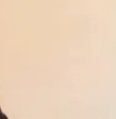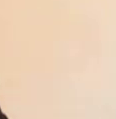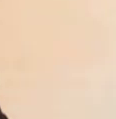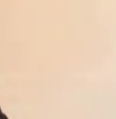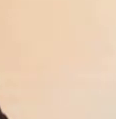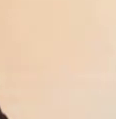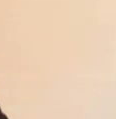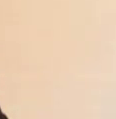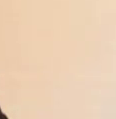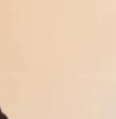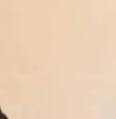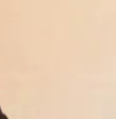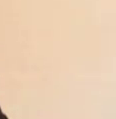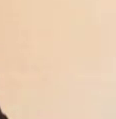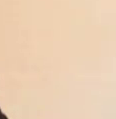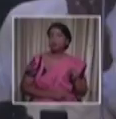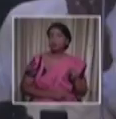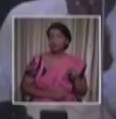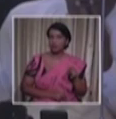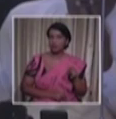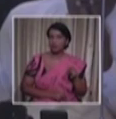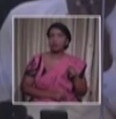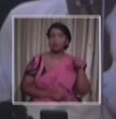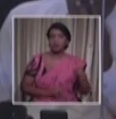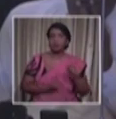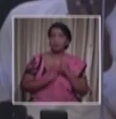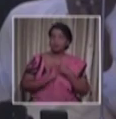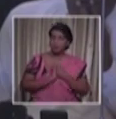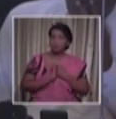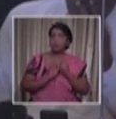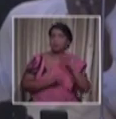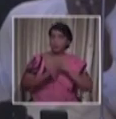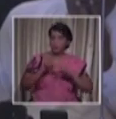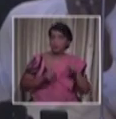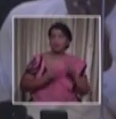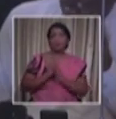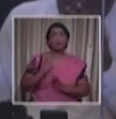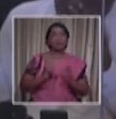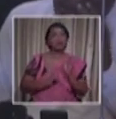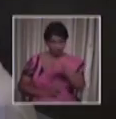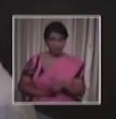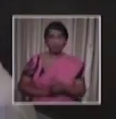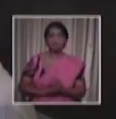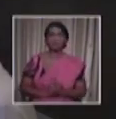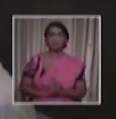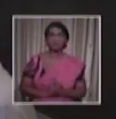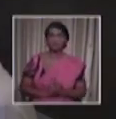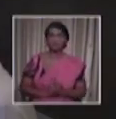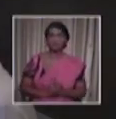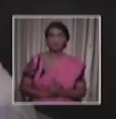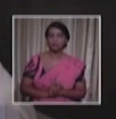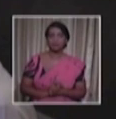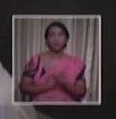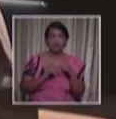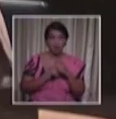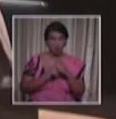শ্রীলঙ্কার প্রধানমন্ত্রী নির্বাচিত হয়েছিলেন 6 বার। 225 সদস্যের পার্লামেন্টে রনিল পেয়েছেন 134 পার্লামেন্ট